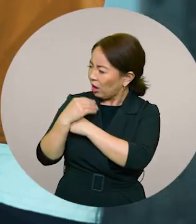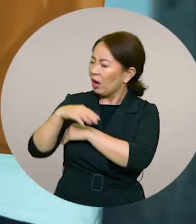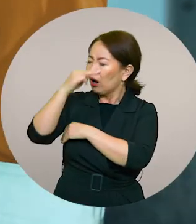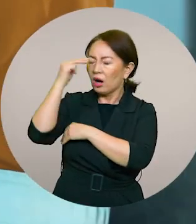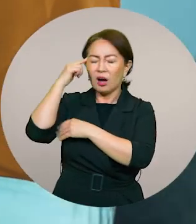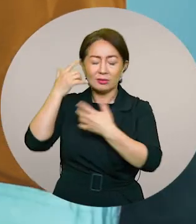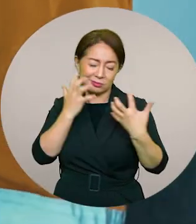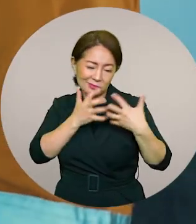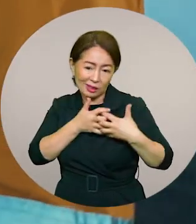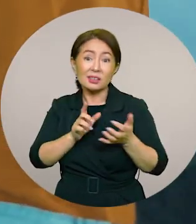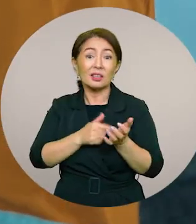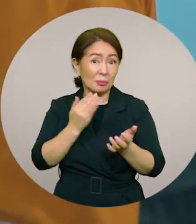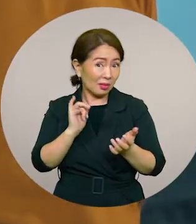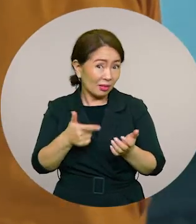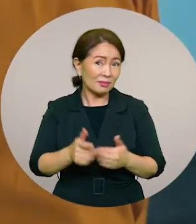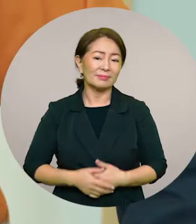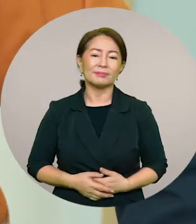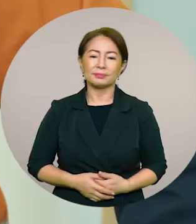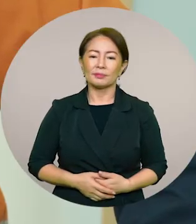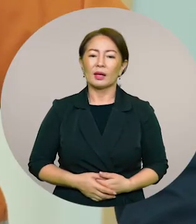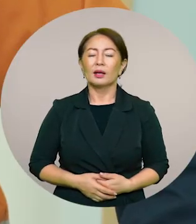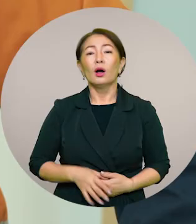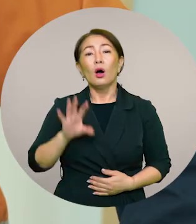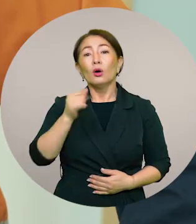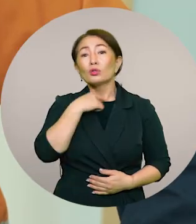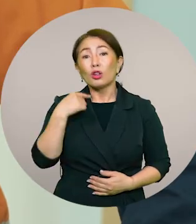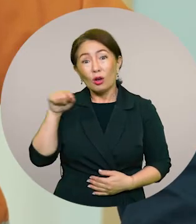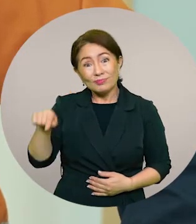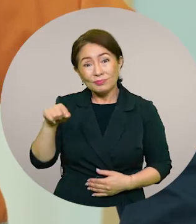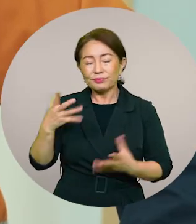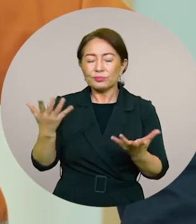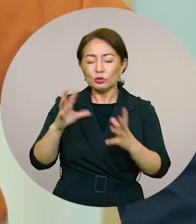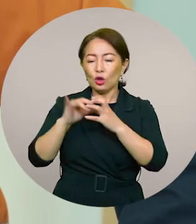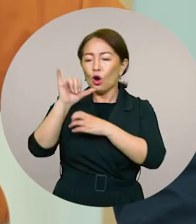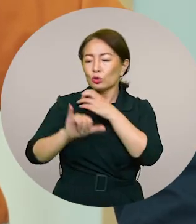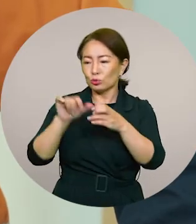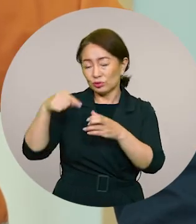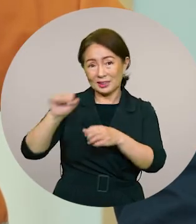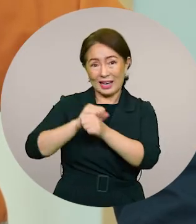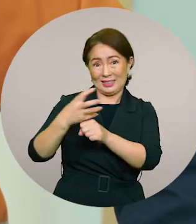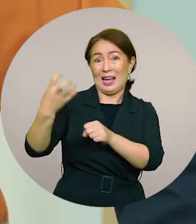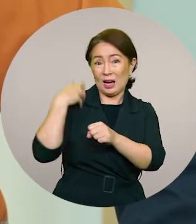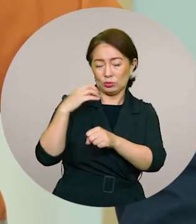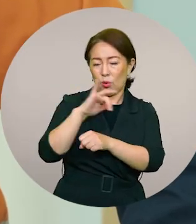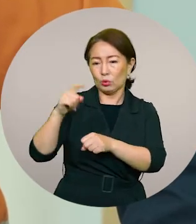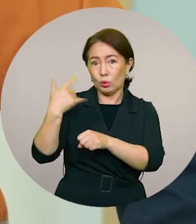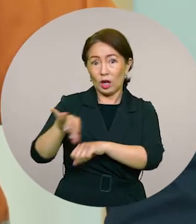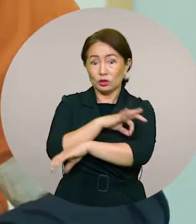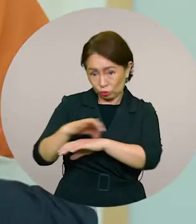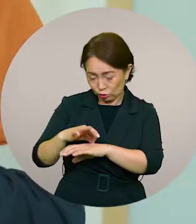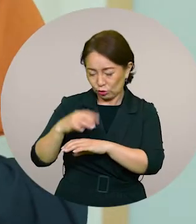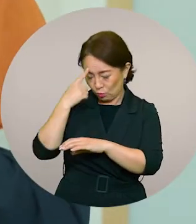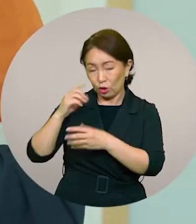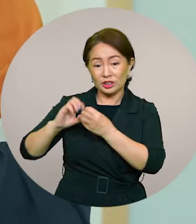дасан зохицох шаардлага тулгардаг байна. Оюутлогоо ингээд олон улсын хариуцлагатай уд уурхайн төсөл Монголд хэрэгжснээр бол